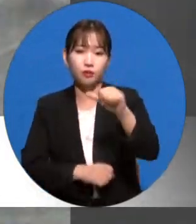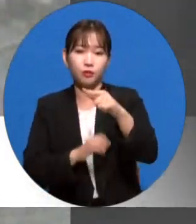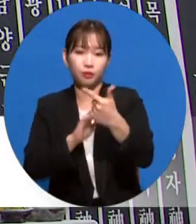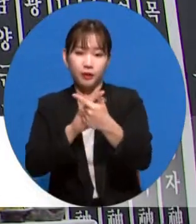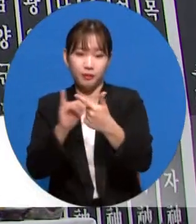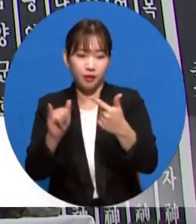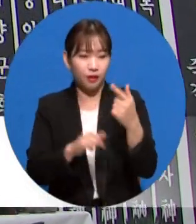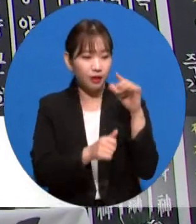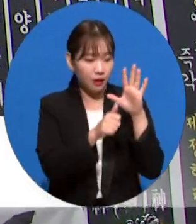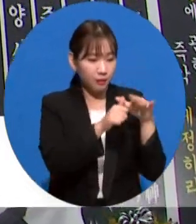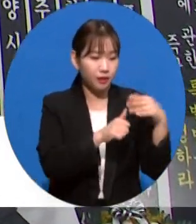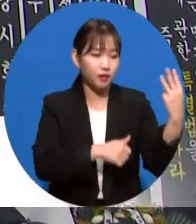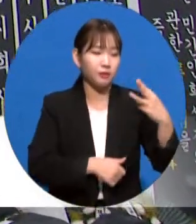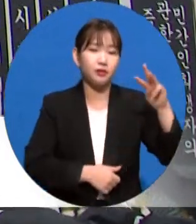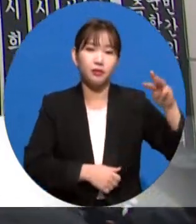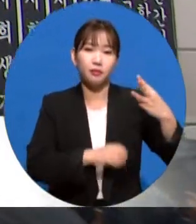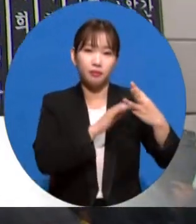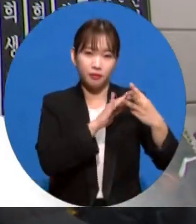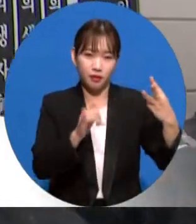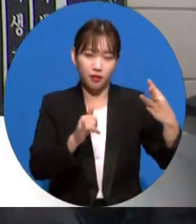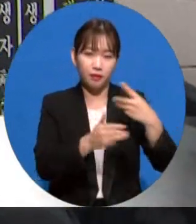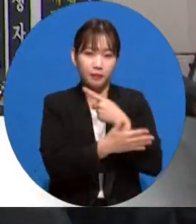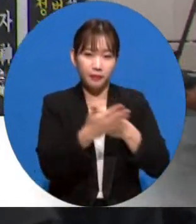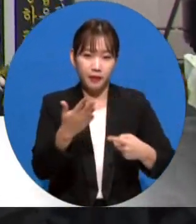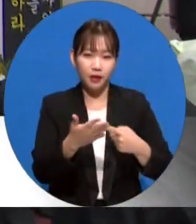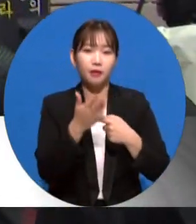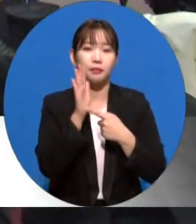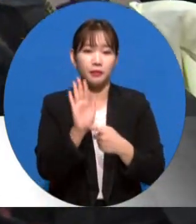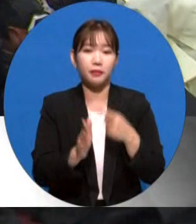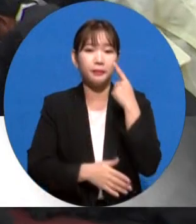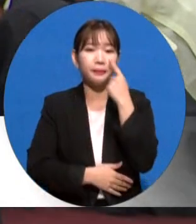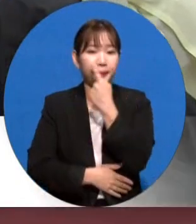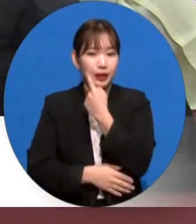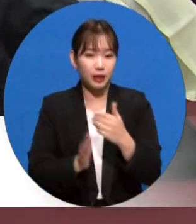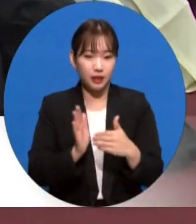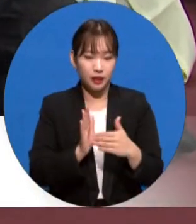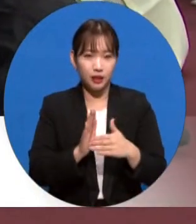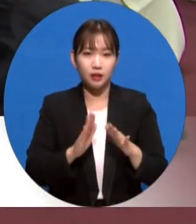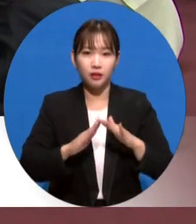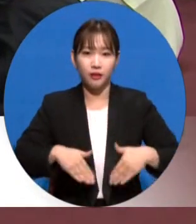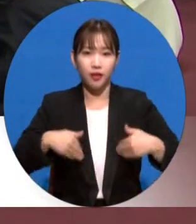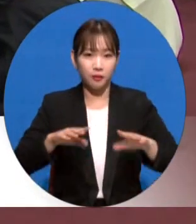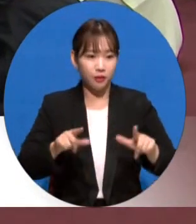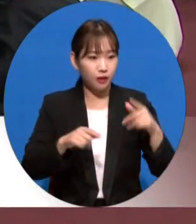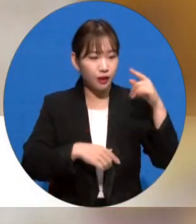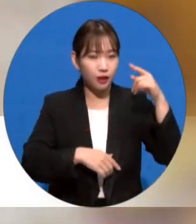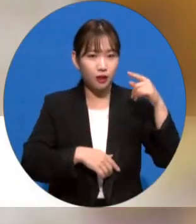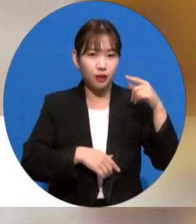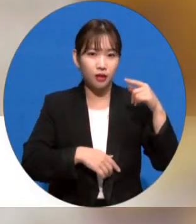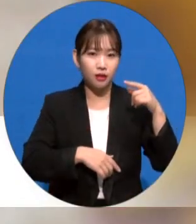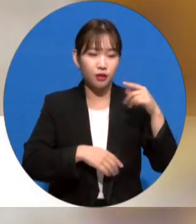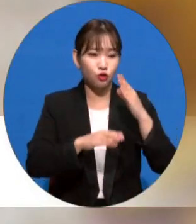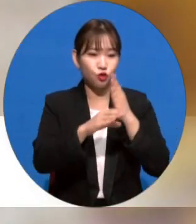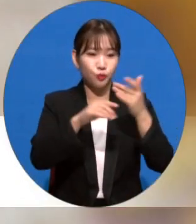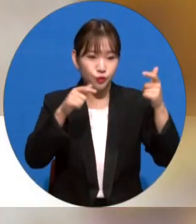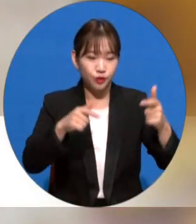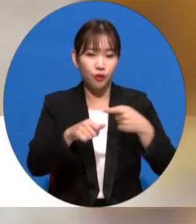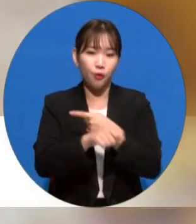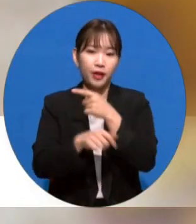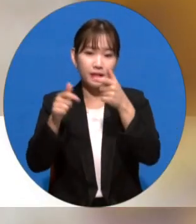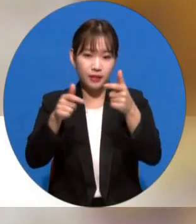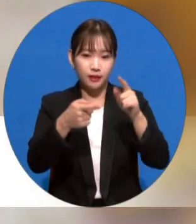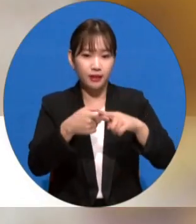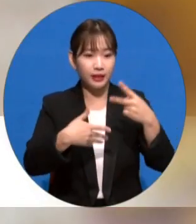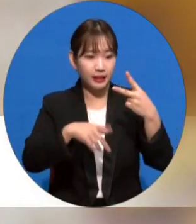명, 함평 3,300여 명 등으로 나타났으며 전라남도는 올해 중부권과 기타 지역을 대상으로